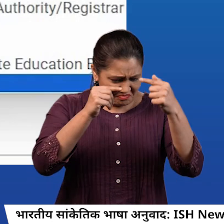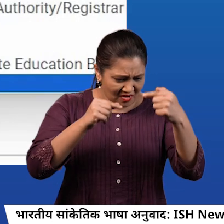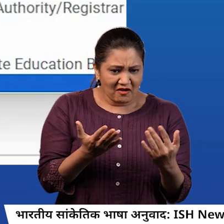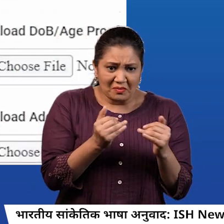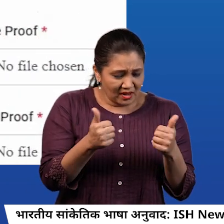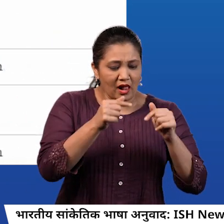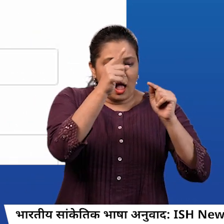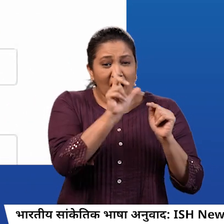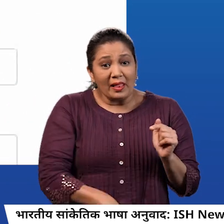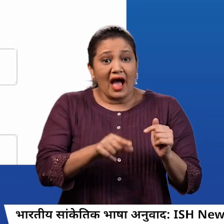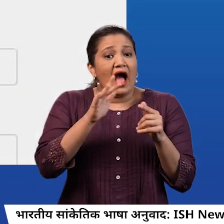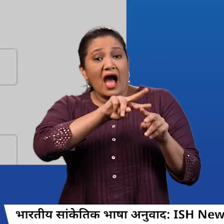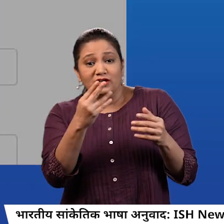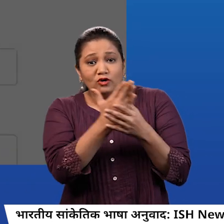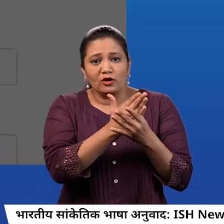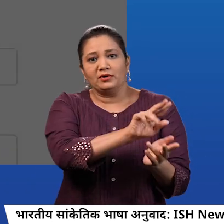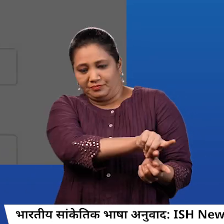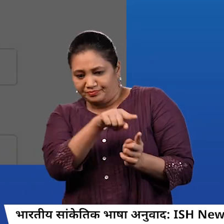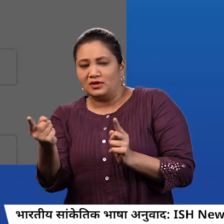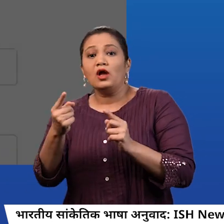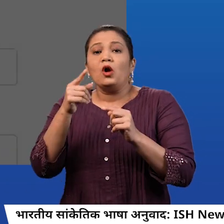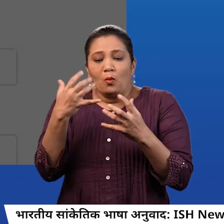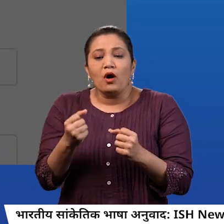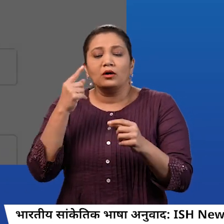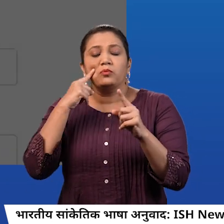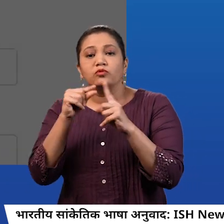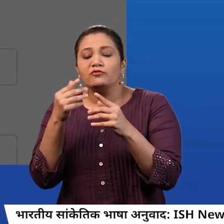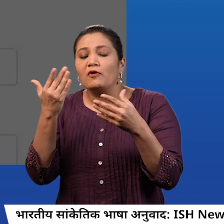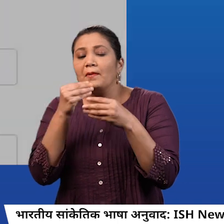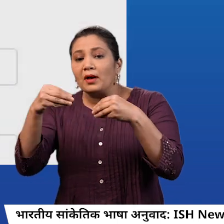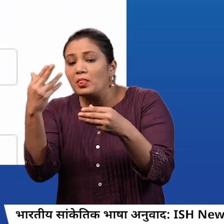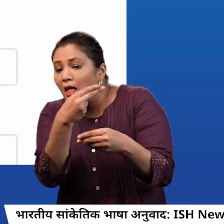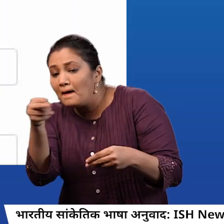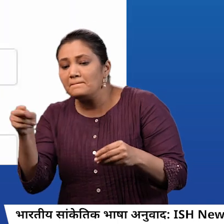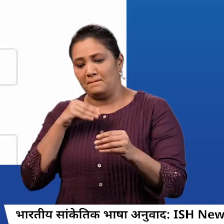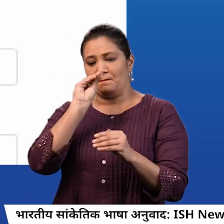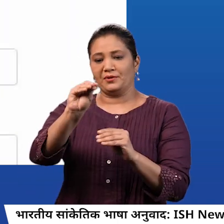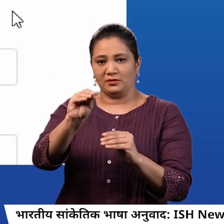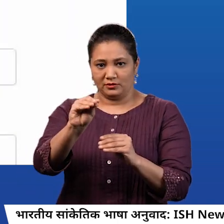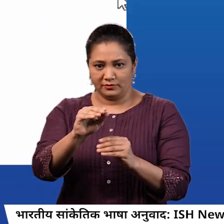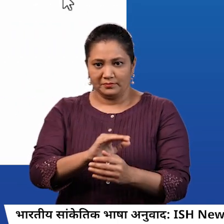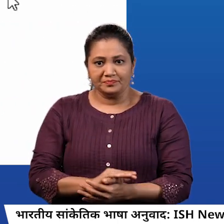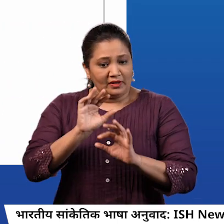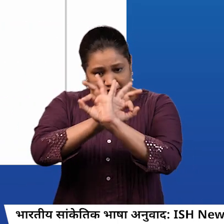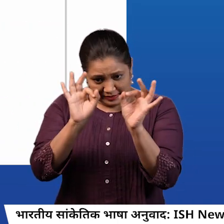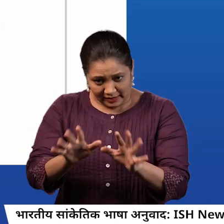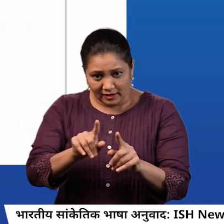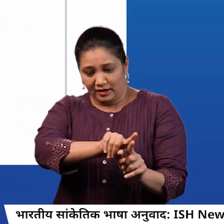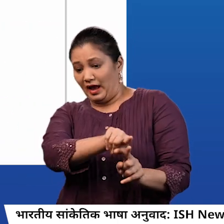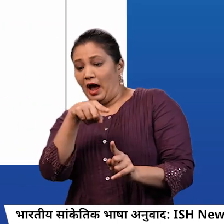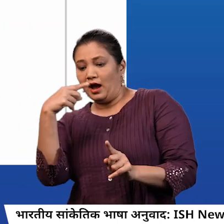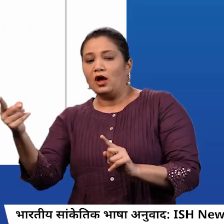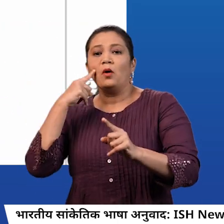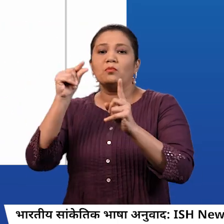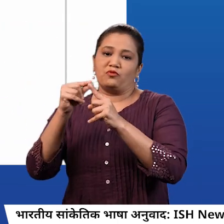हा पर्याय निवडून मग शेजारी आलेल्या नव्या रकान्यात हा दस्तऐवज कोणता ते नमूद करायचंय. हे झालं की पुराव्याचा दस्तऐवज